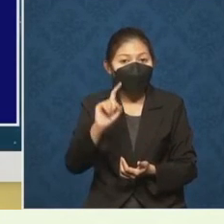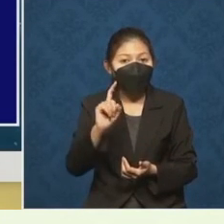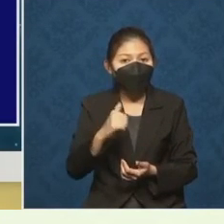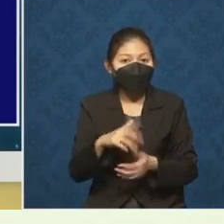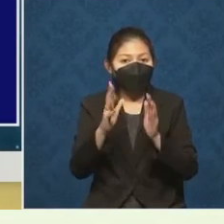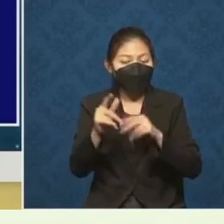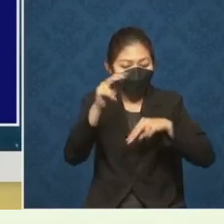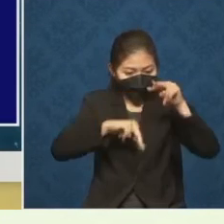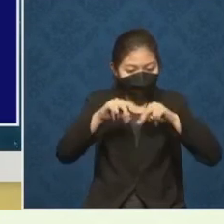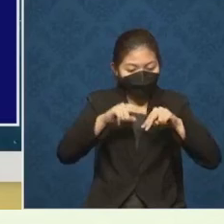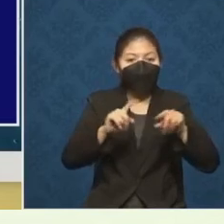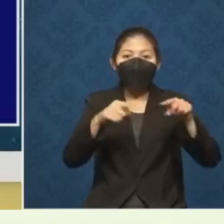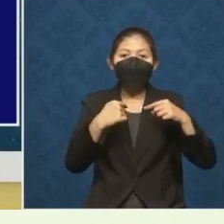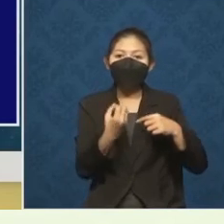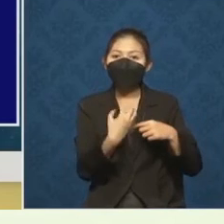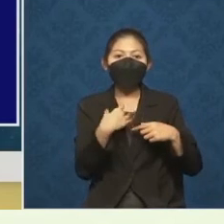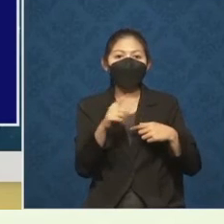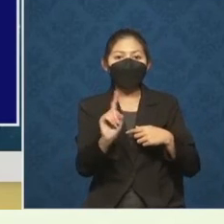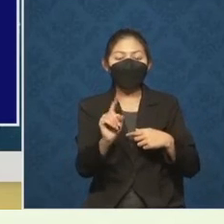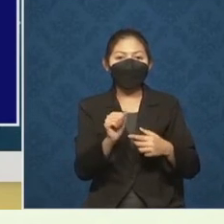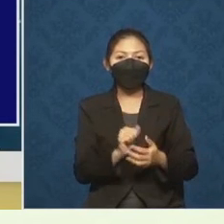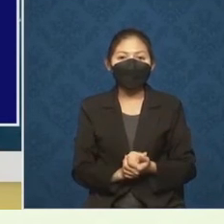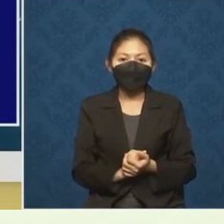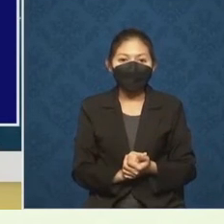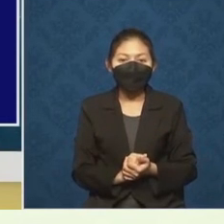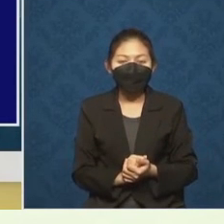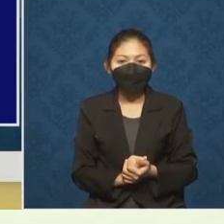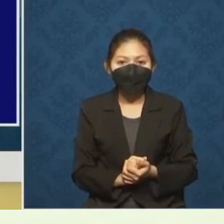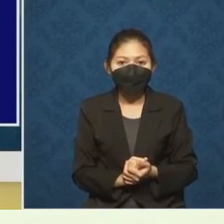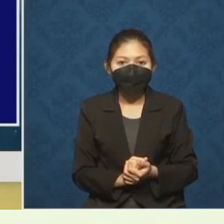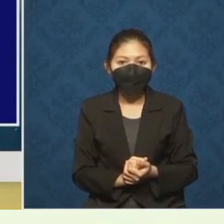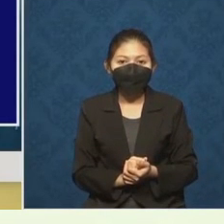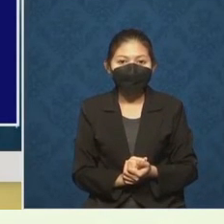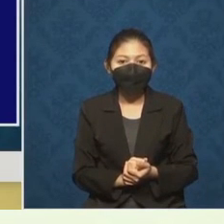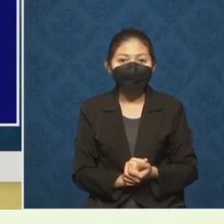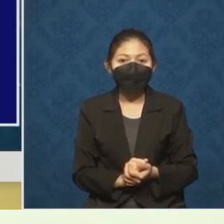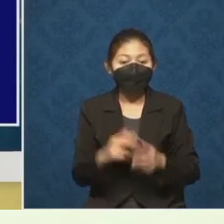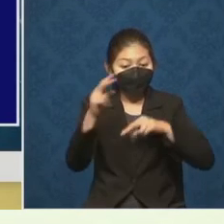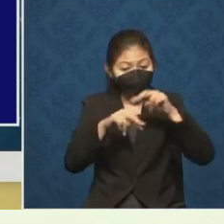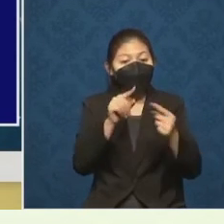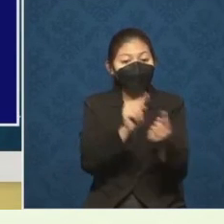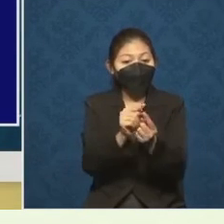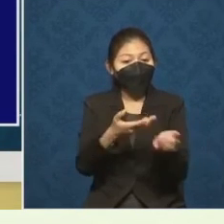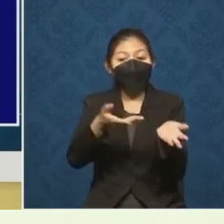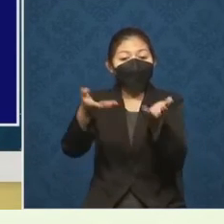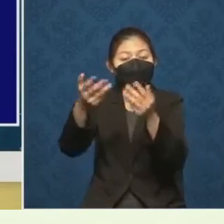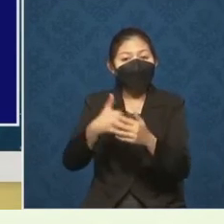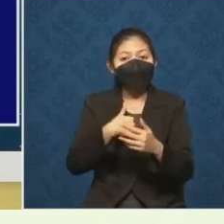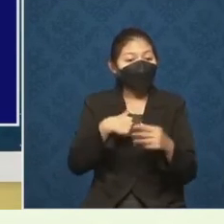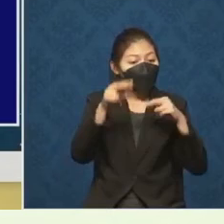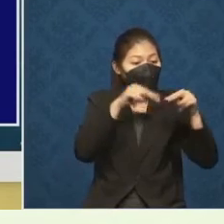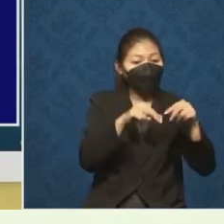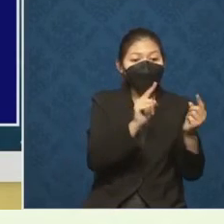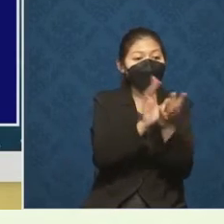ไงตอบว่าท่านตรวจพบก็ตรวจพบแต่ผมไม่ตรวจไม่พบอะนะครับ